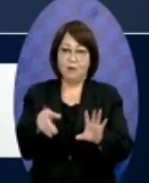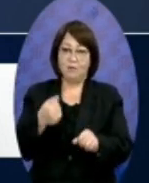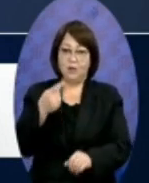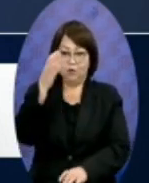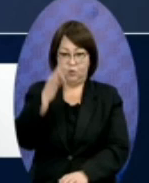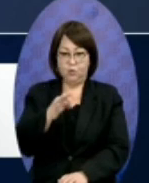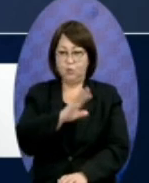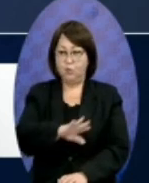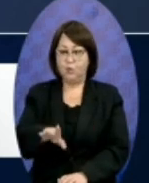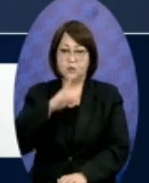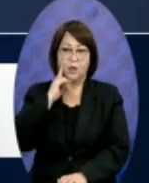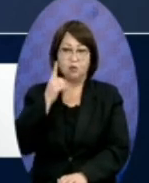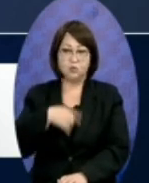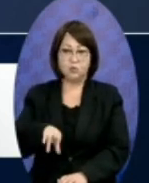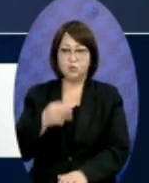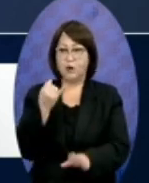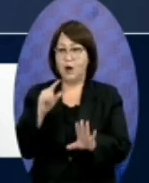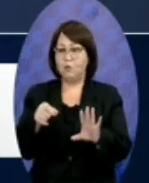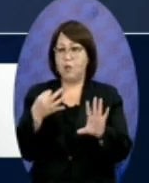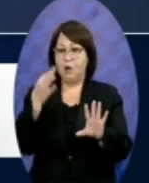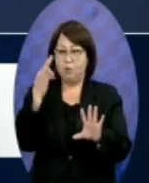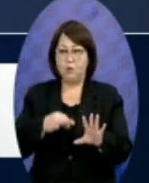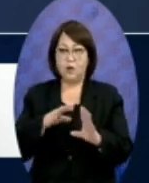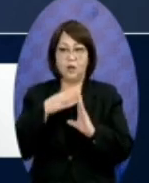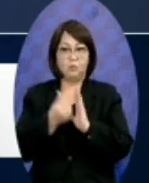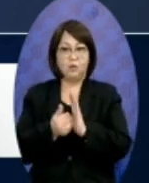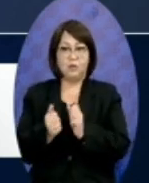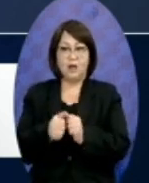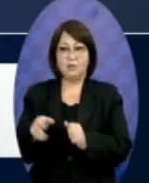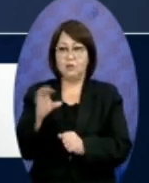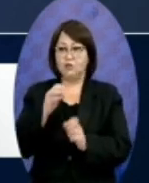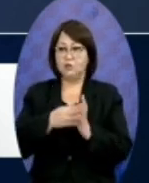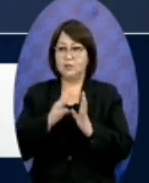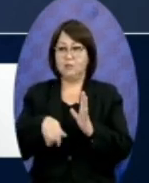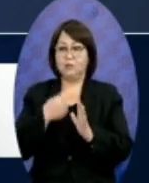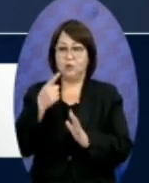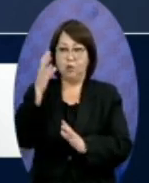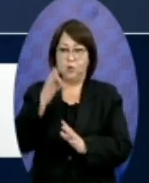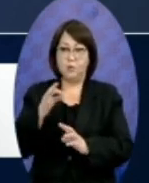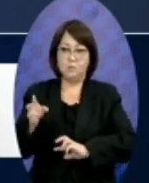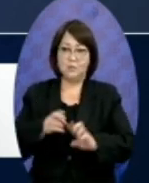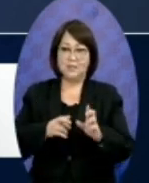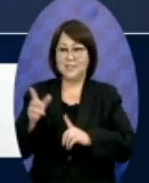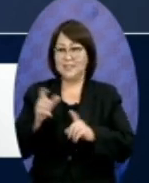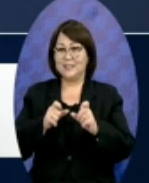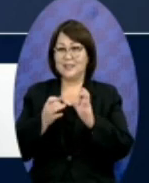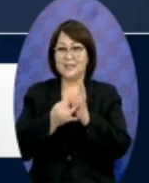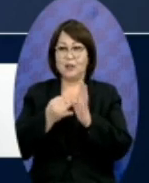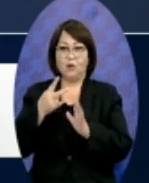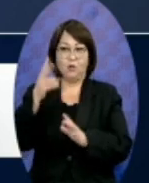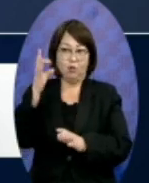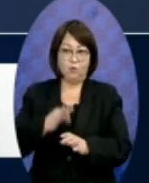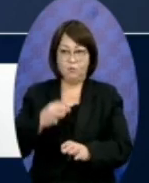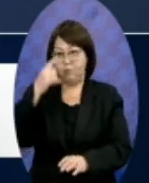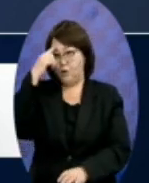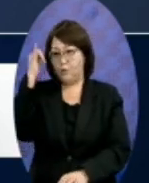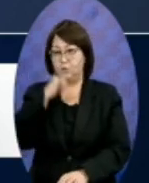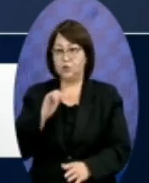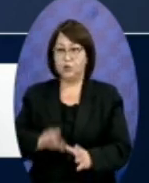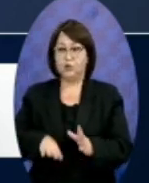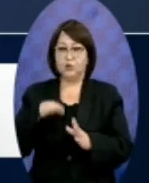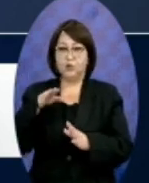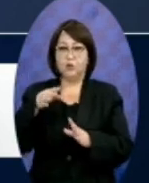залуучуудад 6.8% нь гэрүүл найз нөхдөд 9.1% нь бизнес эдийн засагт 72% нь Монгол орны